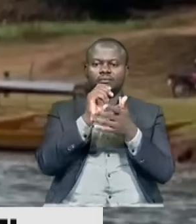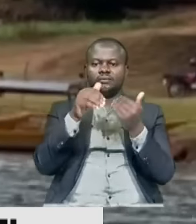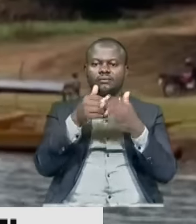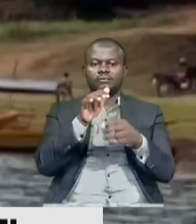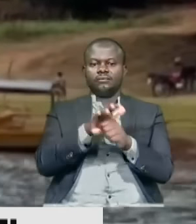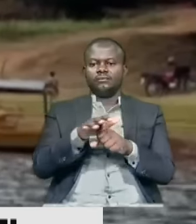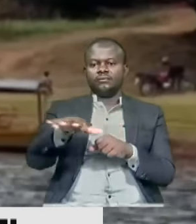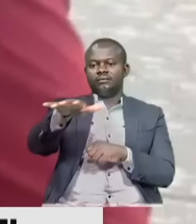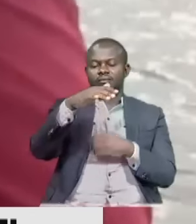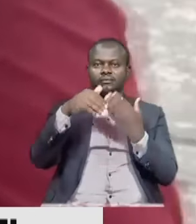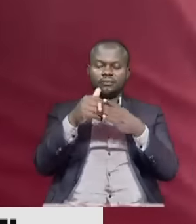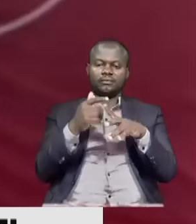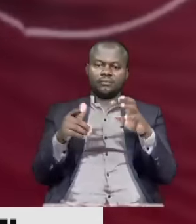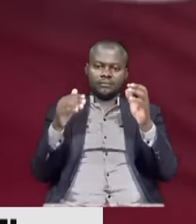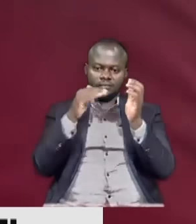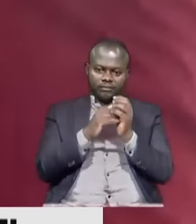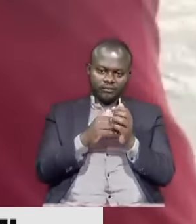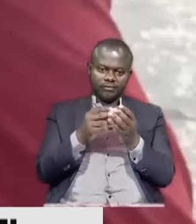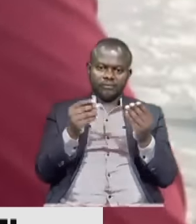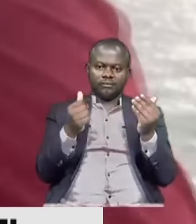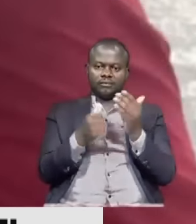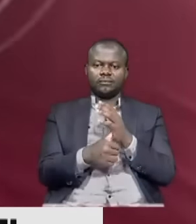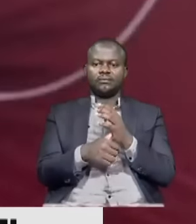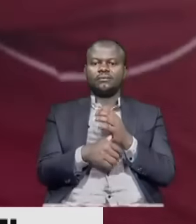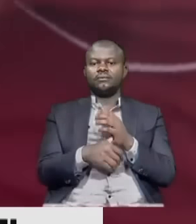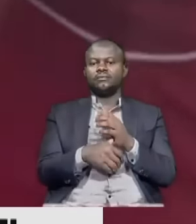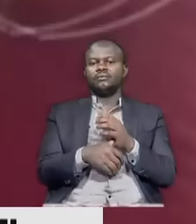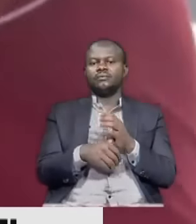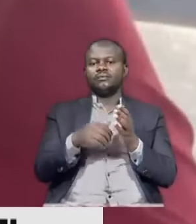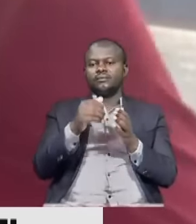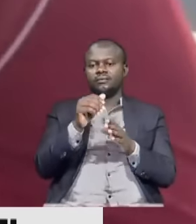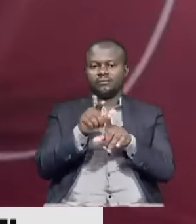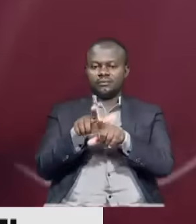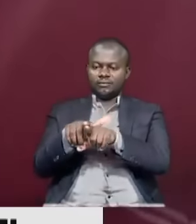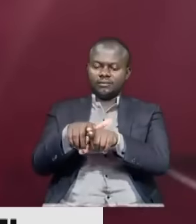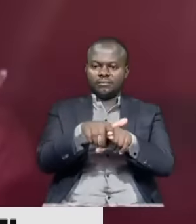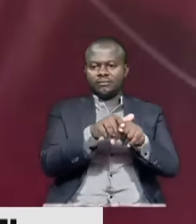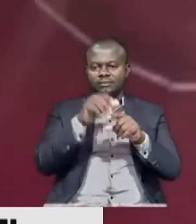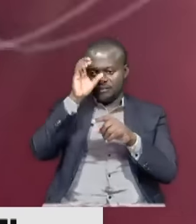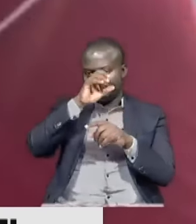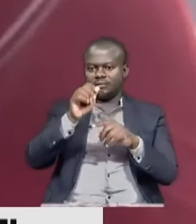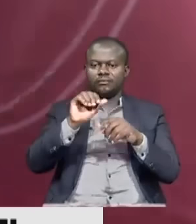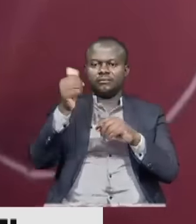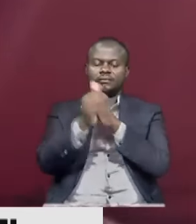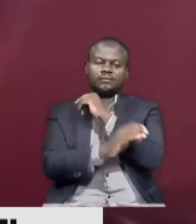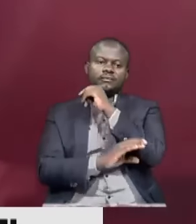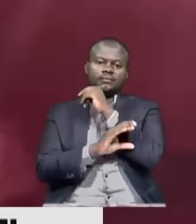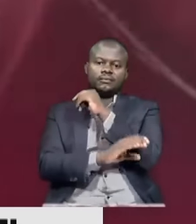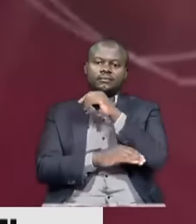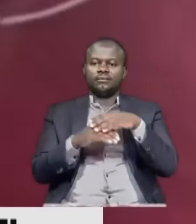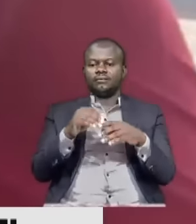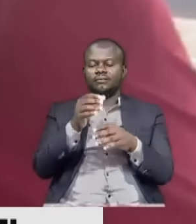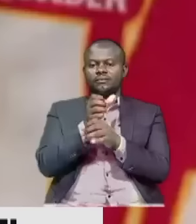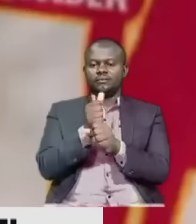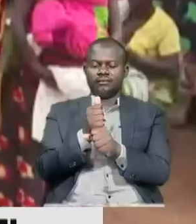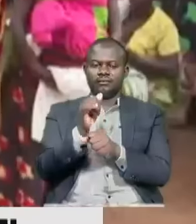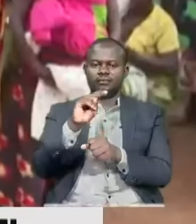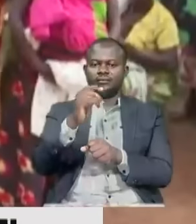iki kirwa, ariko nanone ukanakemura ikibazo cy'uburisho bw'isambaza bukunze gushakirwa hakurya y'amazi. Ku ikubitiro sendika